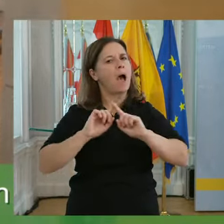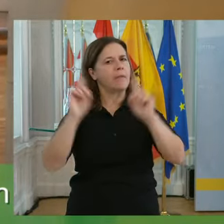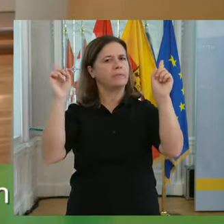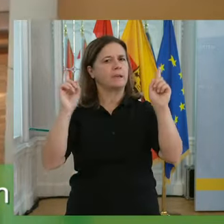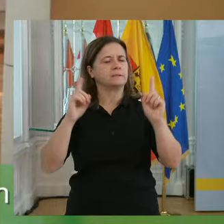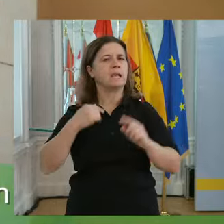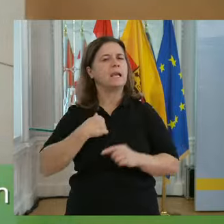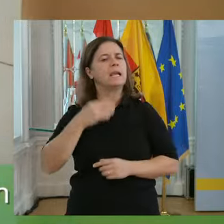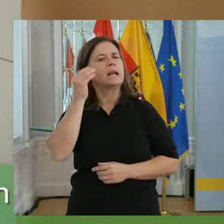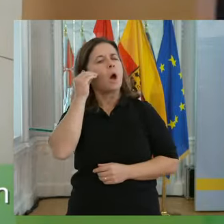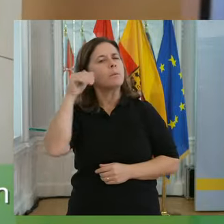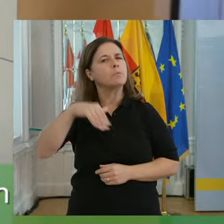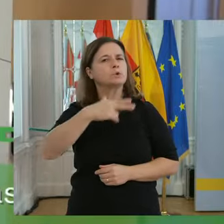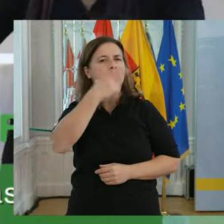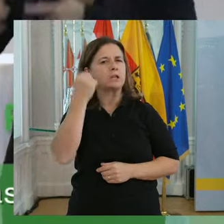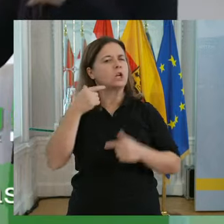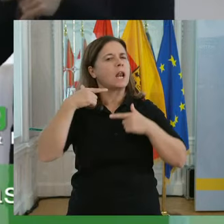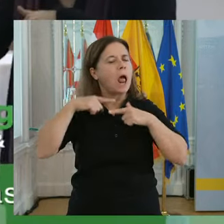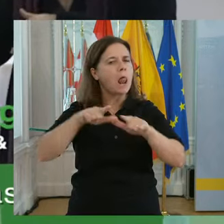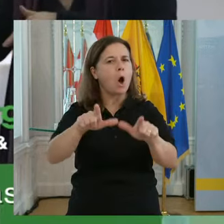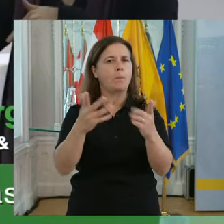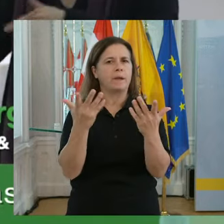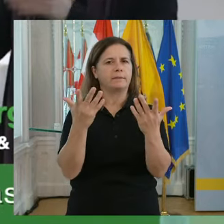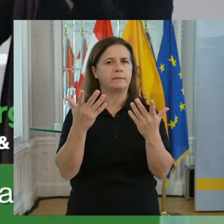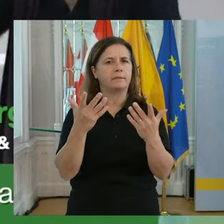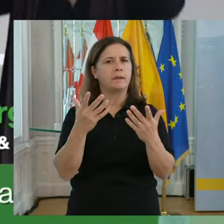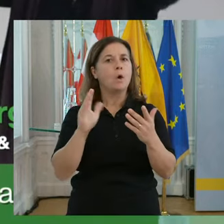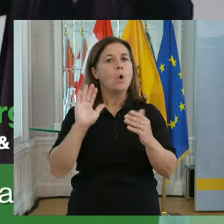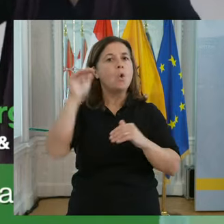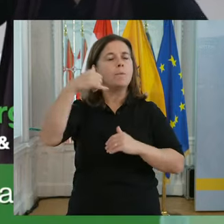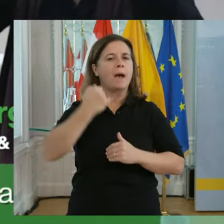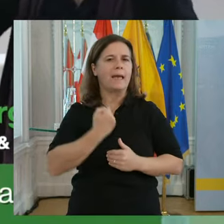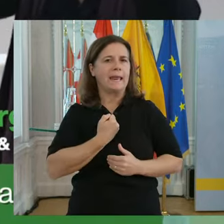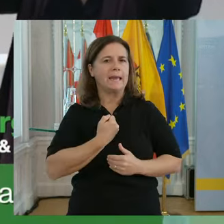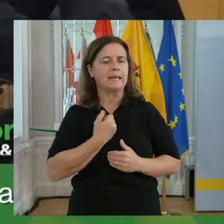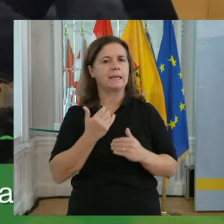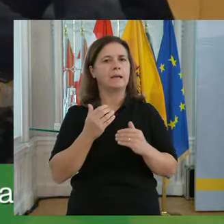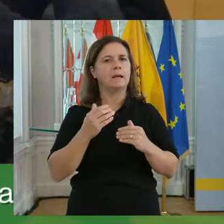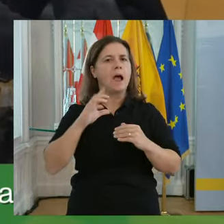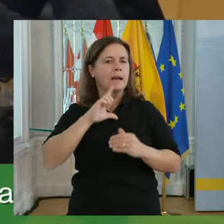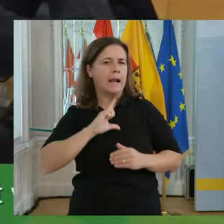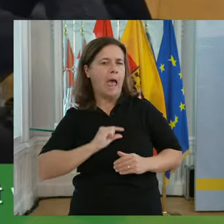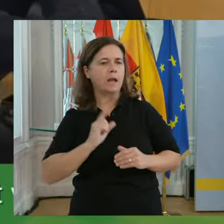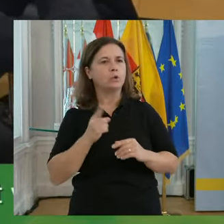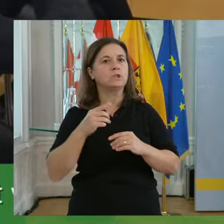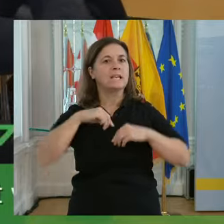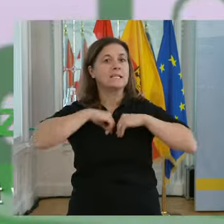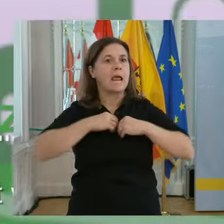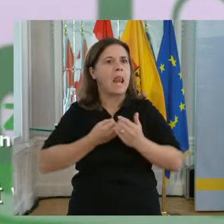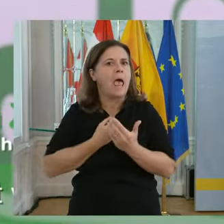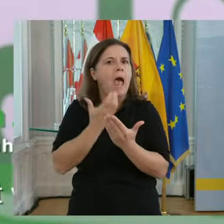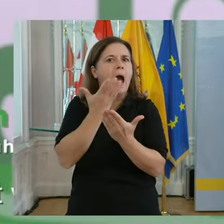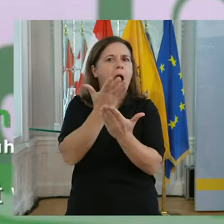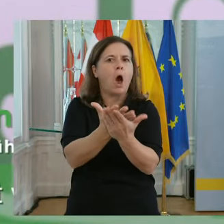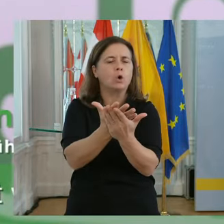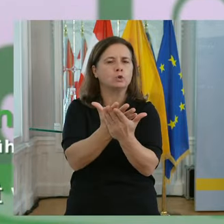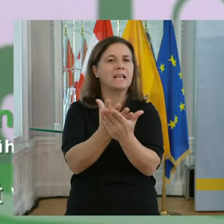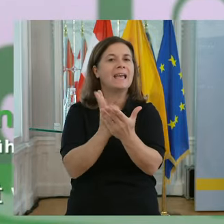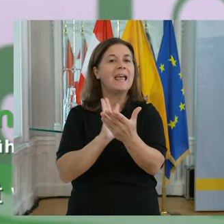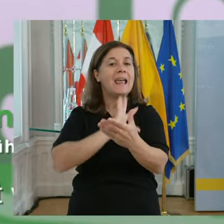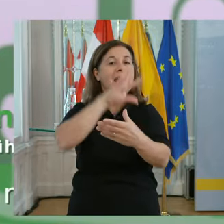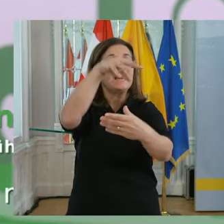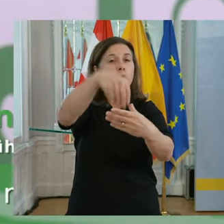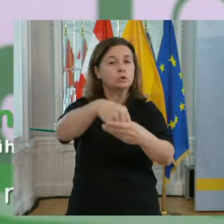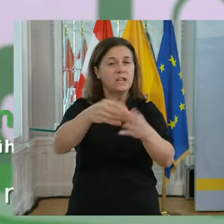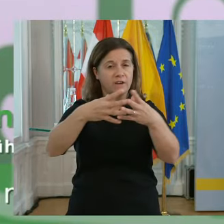glaube, wir müssen den Menschen erlauben, das Über-Ich kleiner werden zu lassen, wenn wir die Seele groß werden lassen. Eine inklusive Gesellschaft lebt